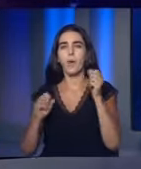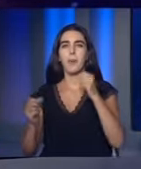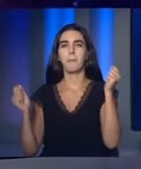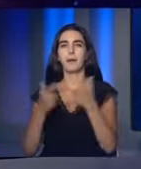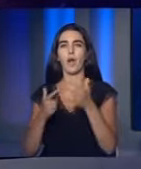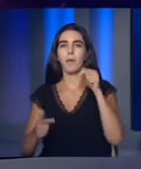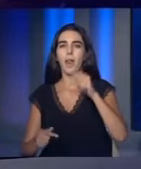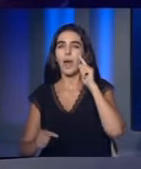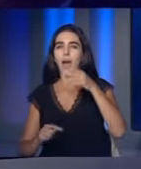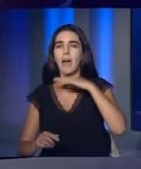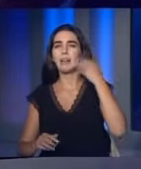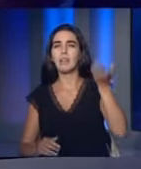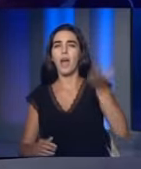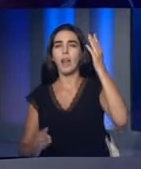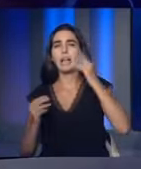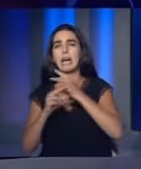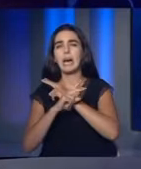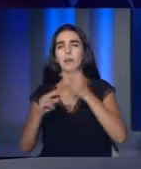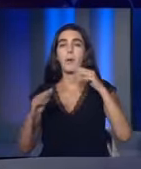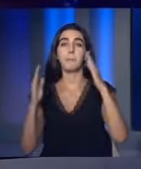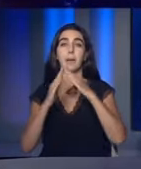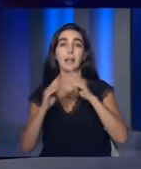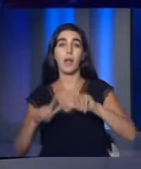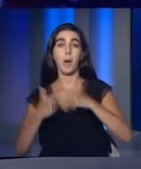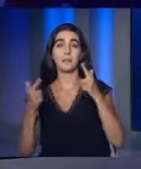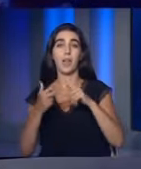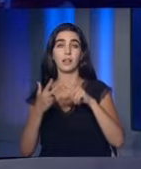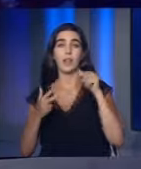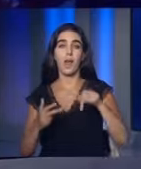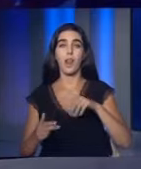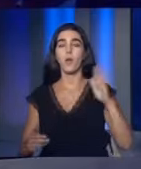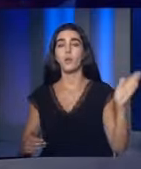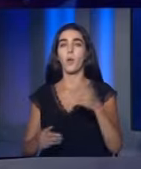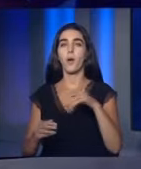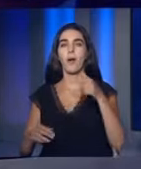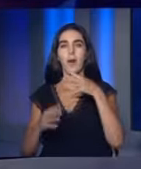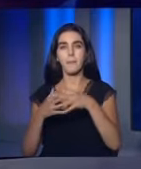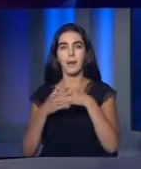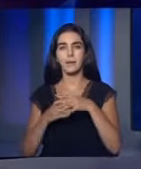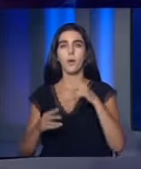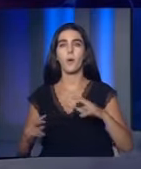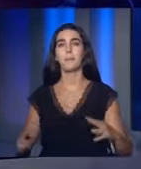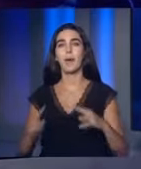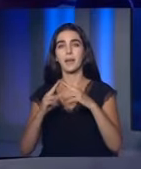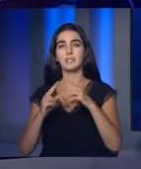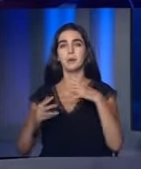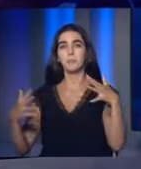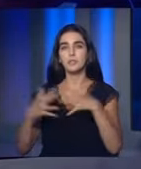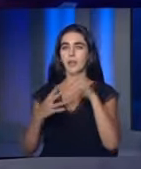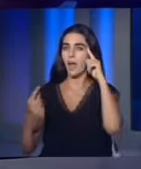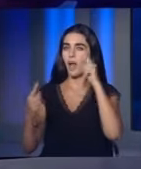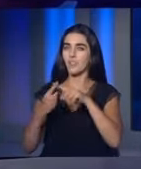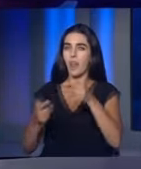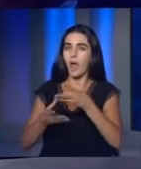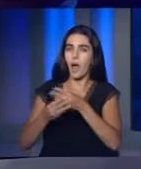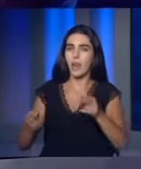أحد أعنف ردود المقاومة غدا اغتيال أحد قادتها. البيت الأبيض، واشنطن وباريس